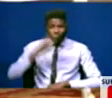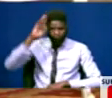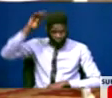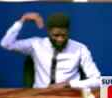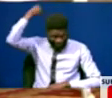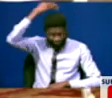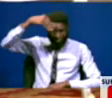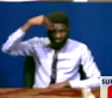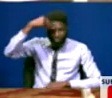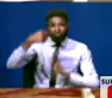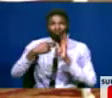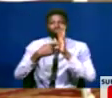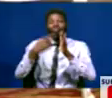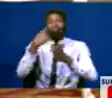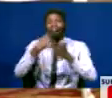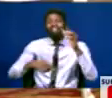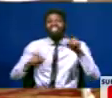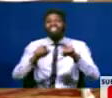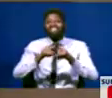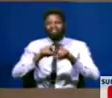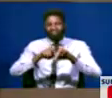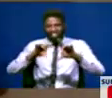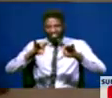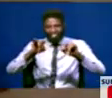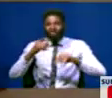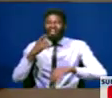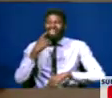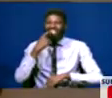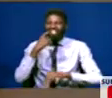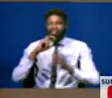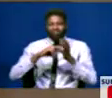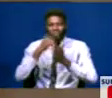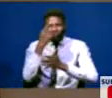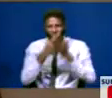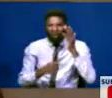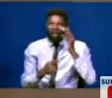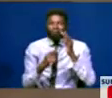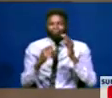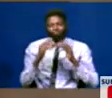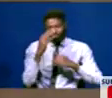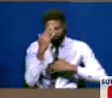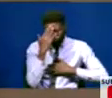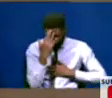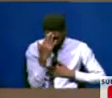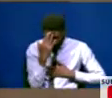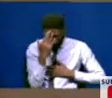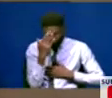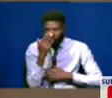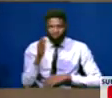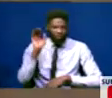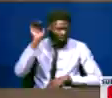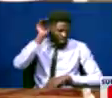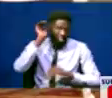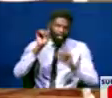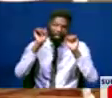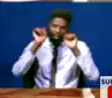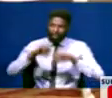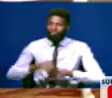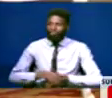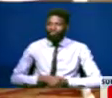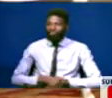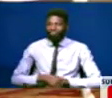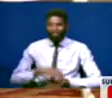jifu. Maana ya jifu ni kusema umenyenyekea naye Mungu awasikie. Kiremba hii unaona ni